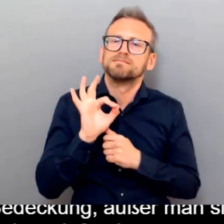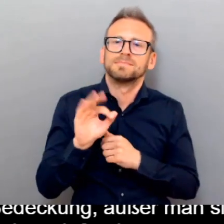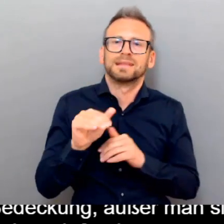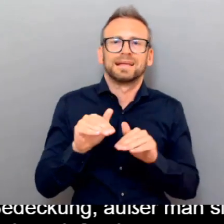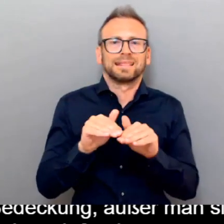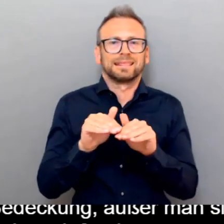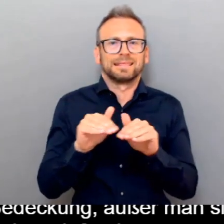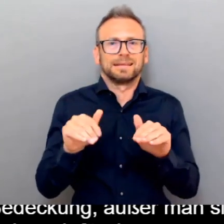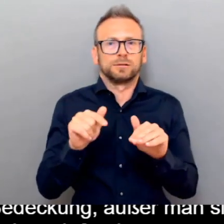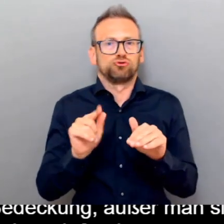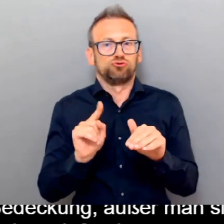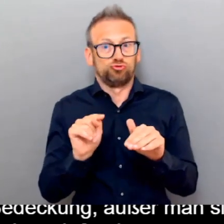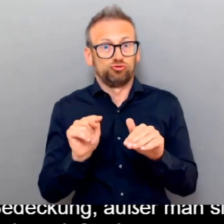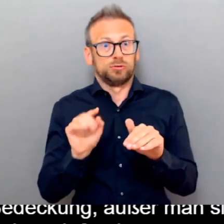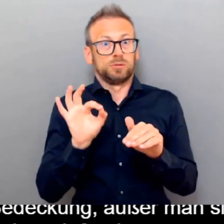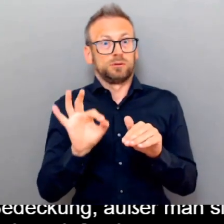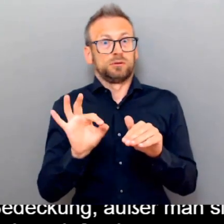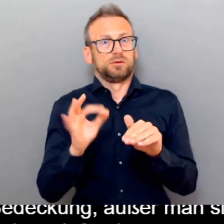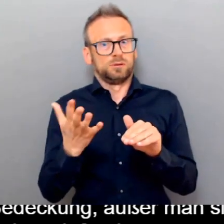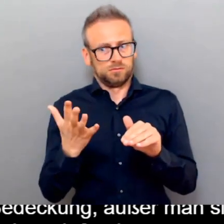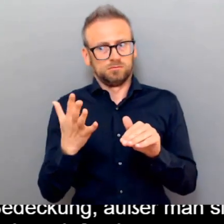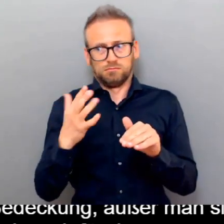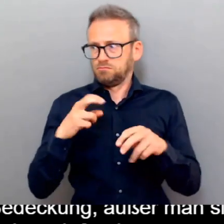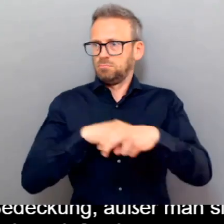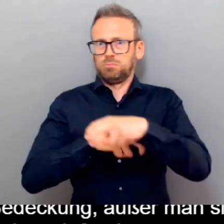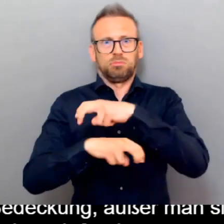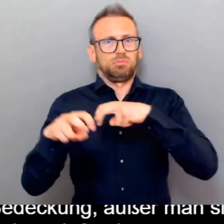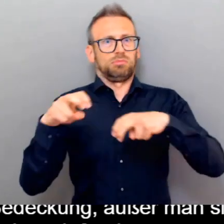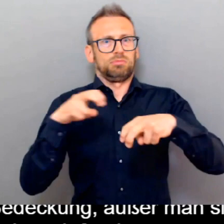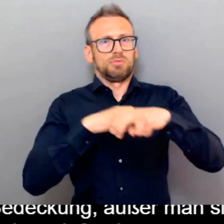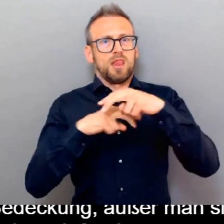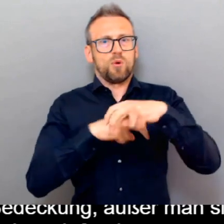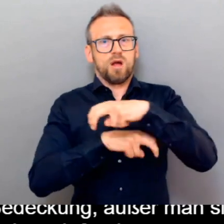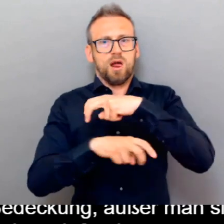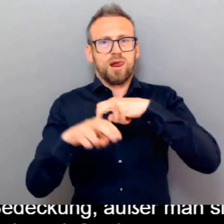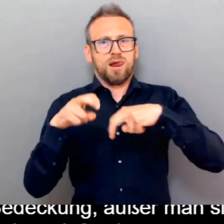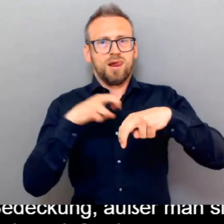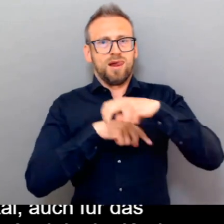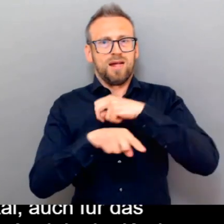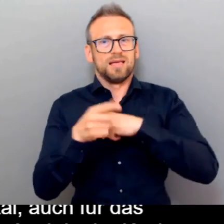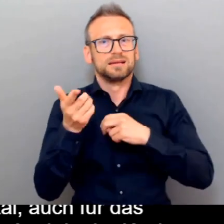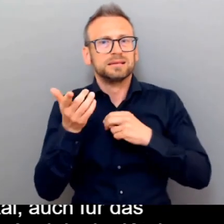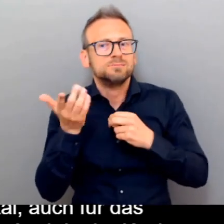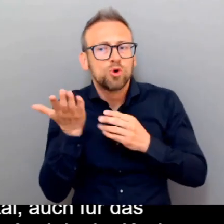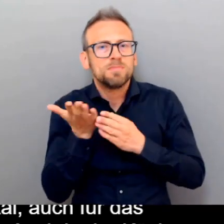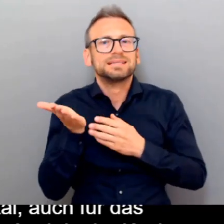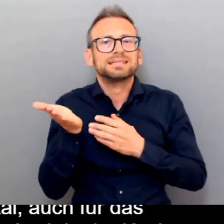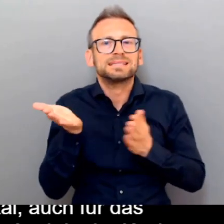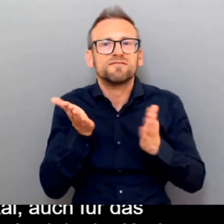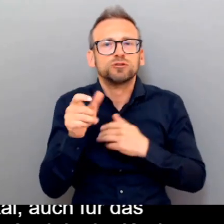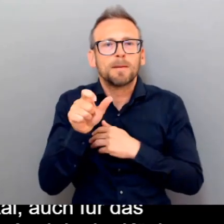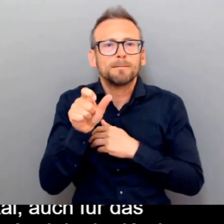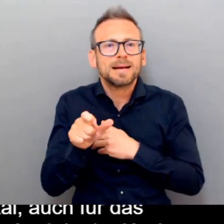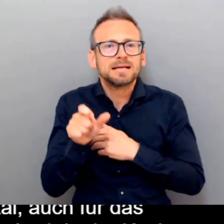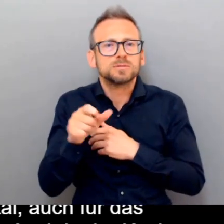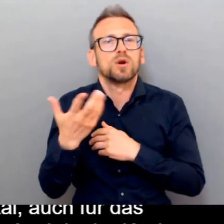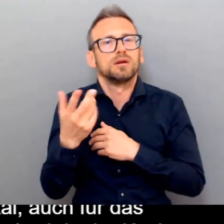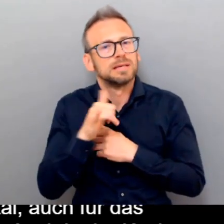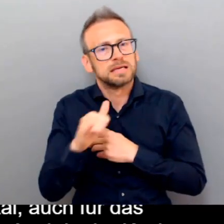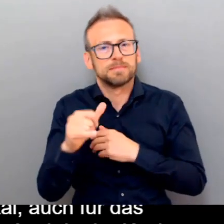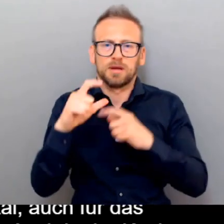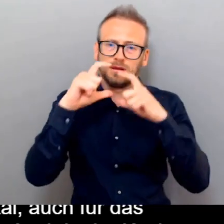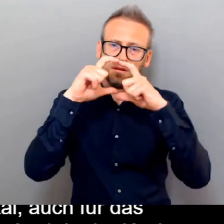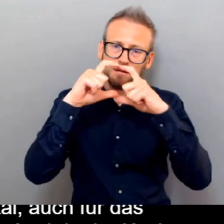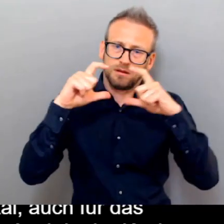der Tische, mit der Reservierung, mit vielen solchen Fragen, die dann in ein Konzept gegossen wurden. Dieses Konzept werden wir